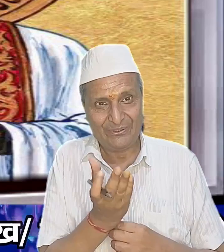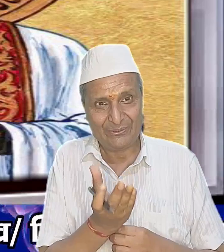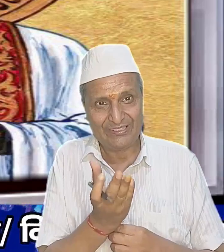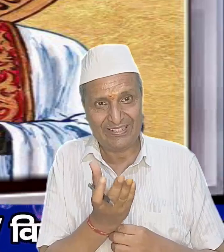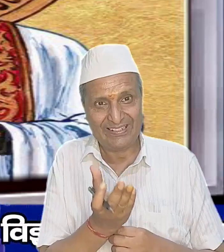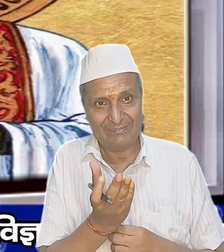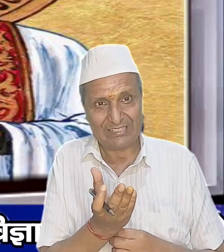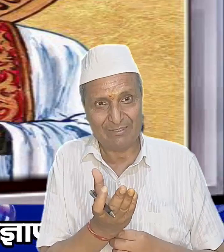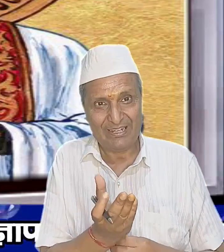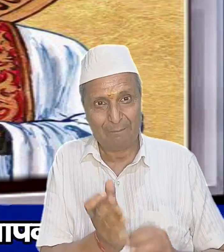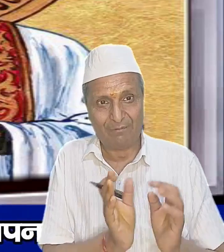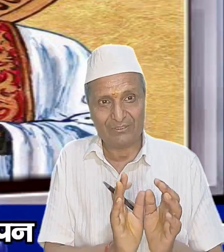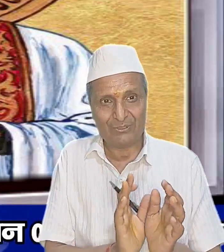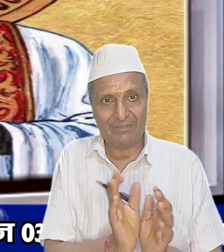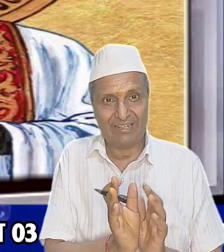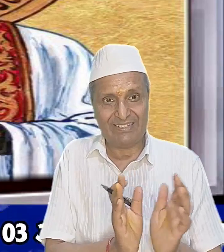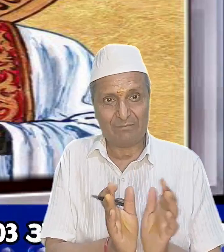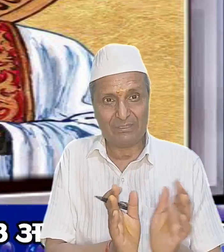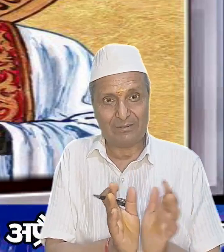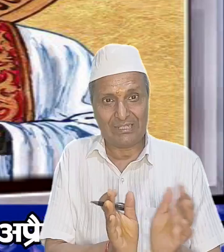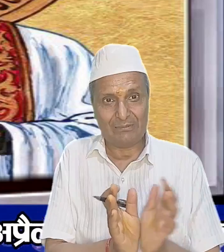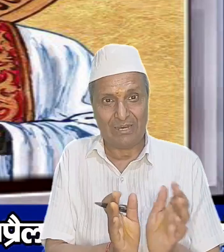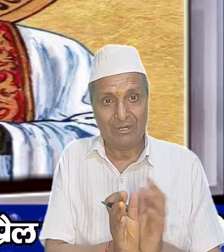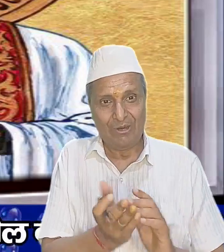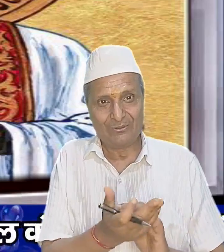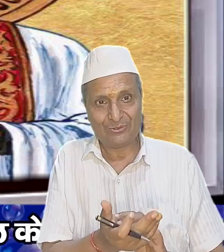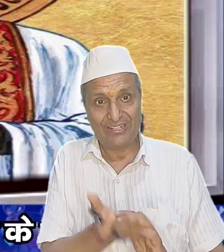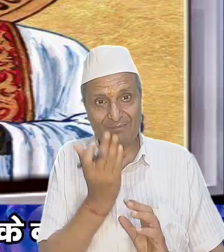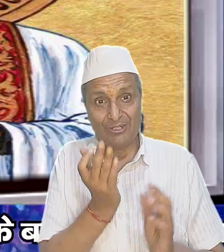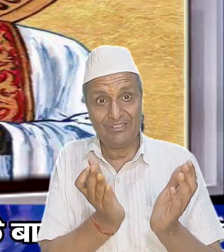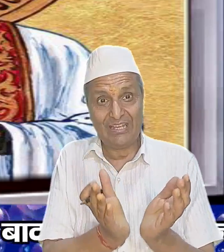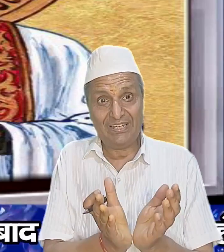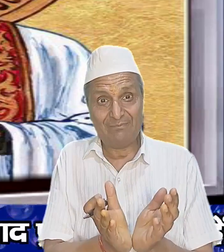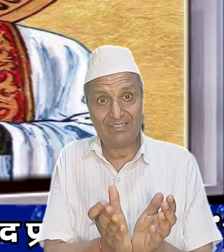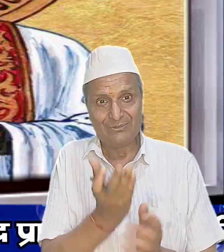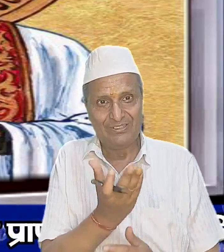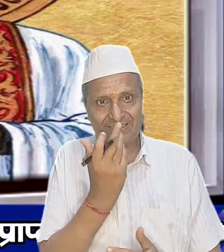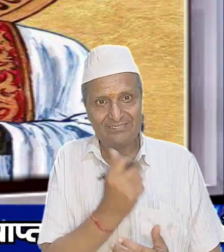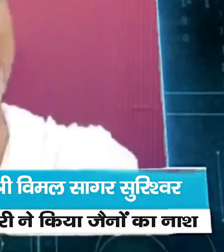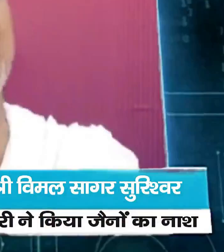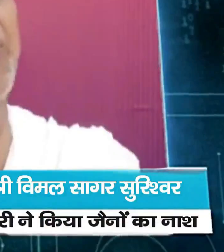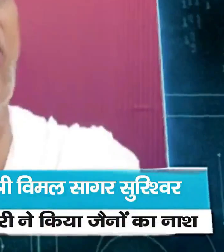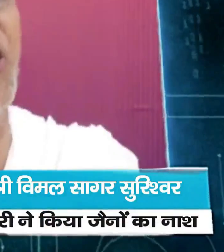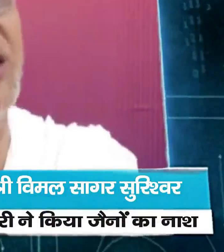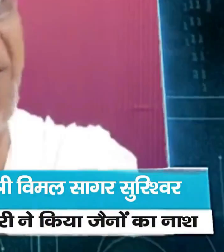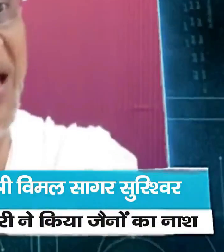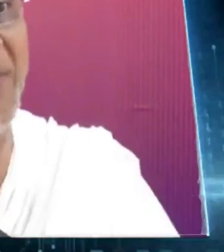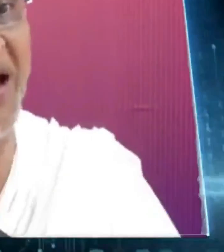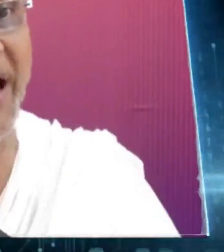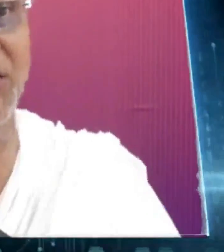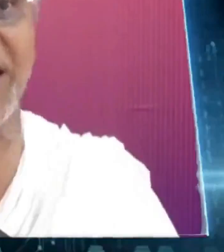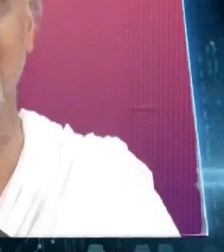पर तोप के मुंह पर जिंदे 18 साल से 25 साल के नौजवान जैनों को बांधकर 7 दिन के